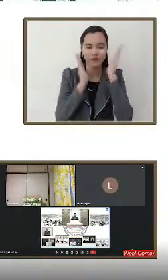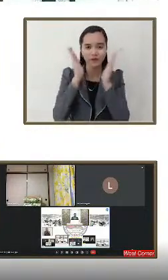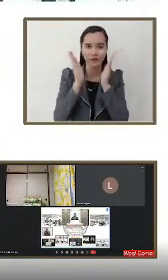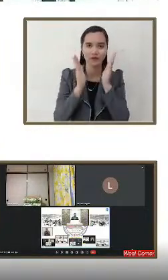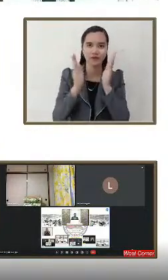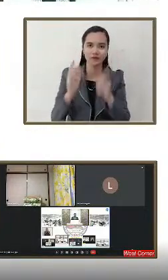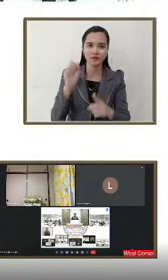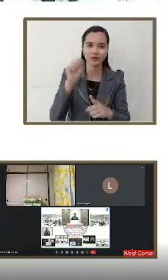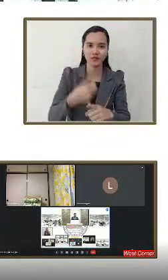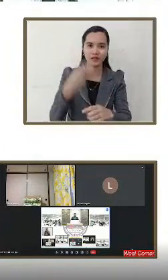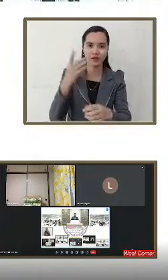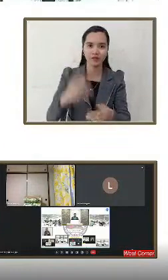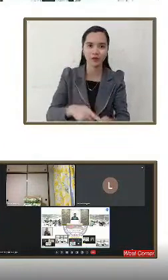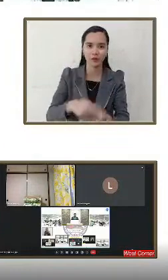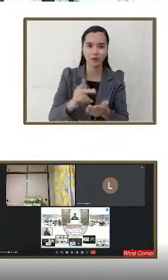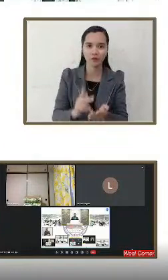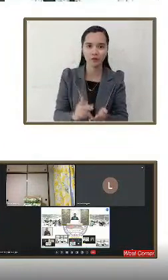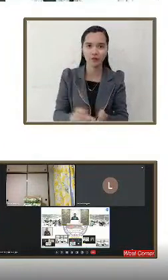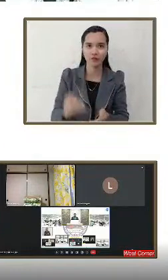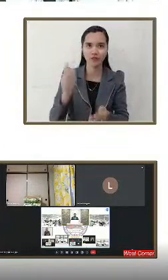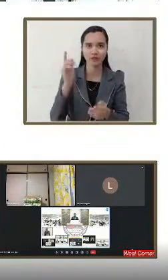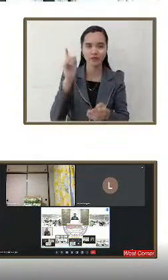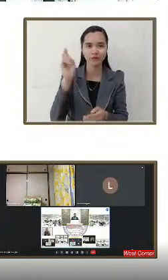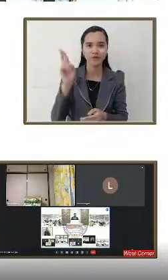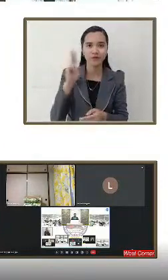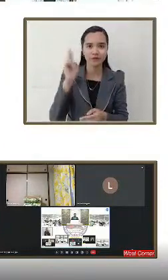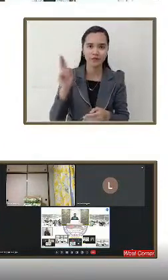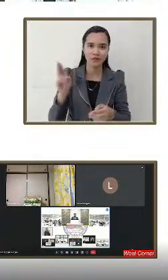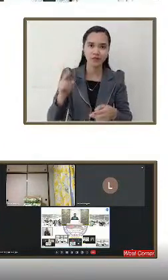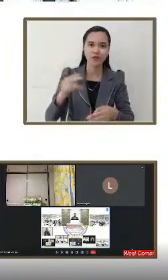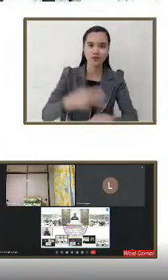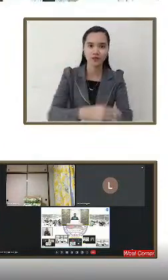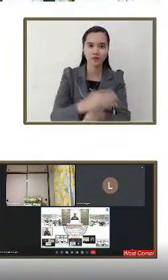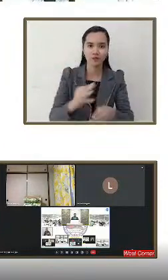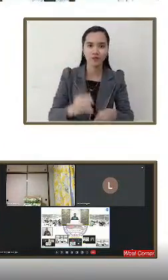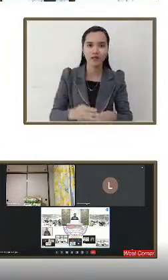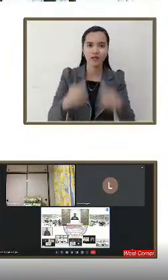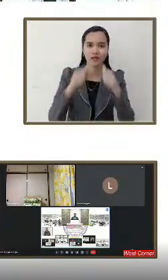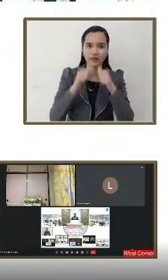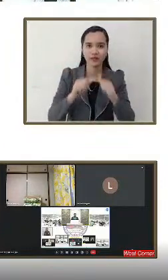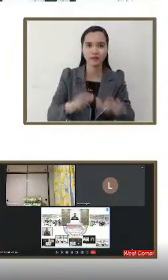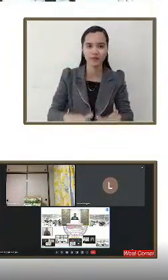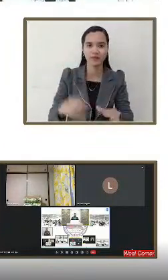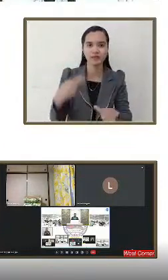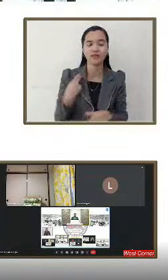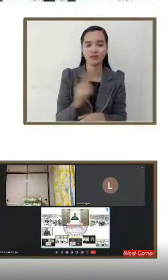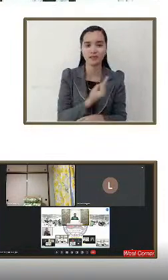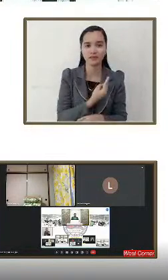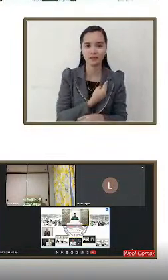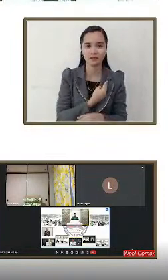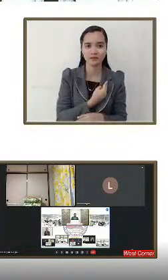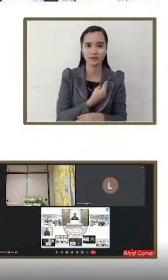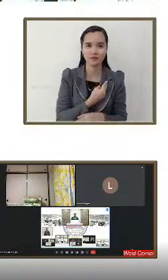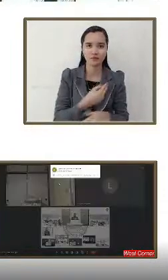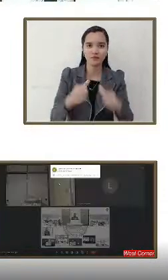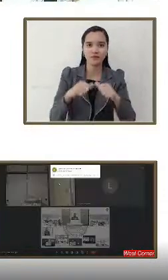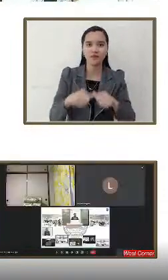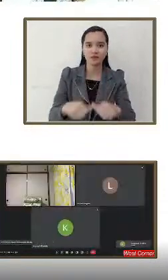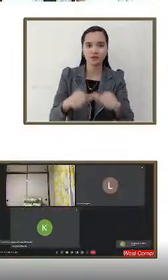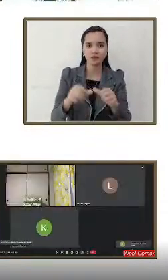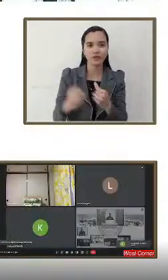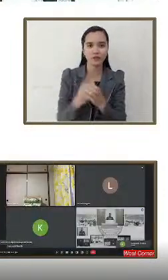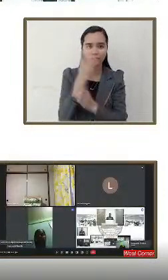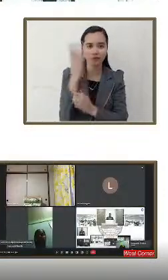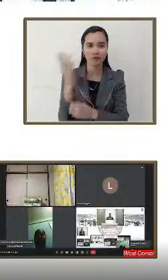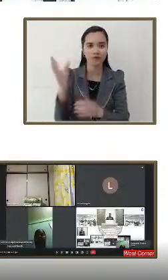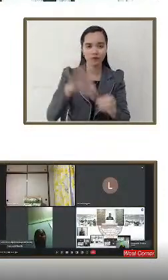use it and make it as a blessing for us, and so that we will continue to grow more spiritually and learn more from your